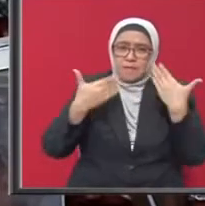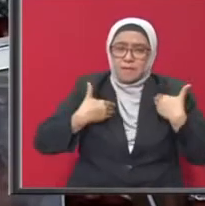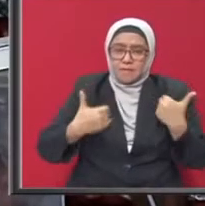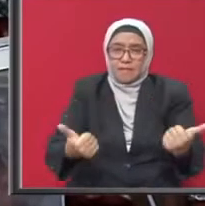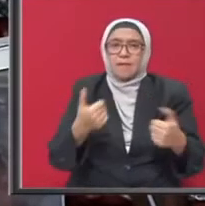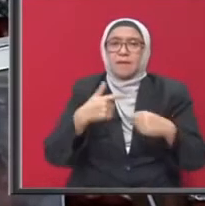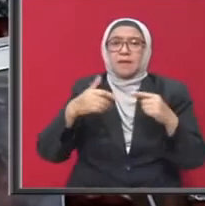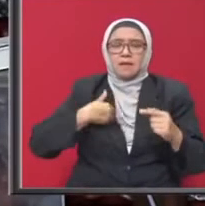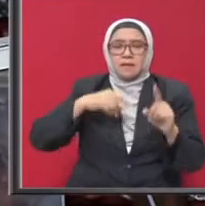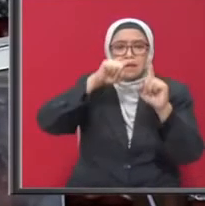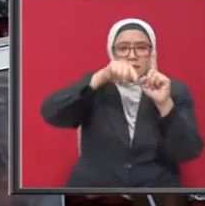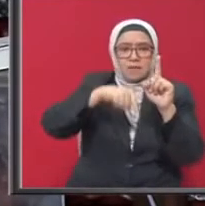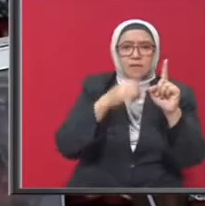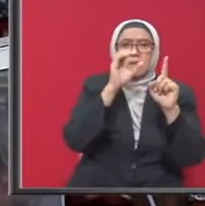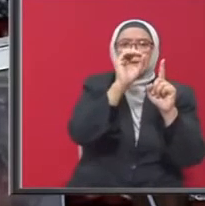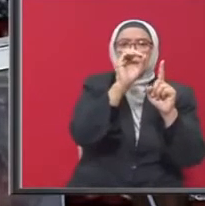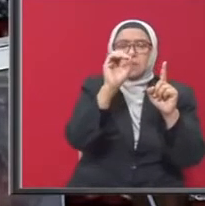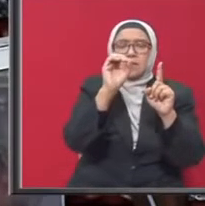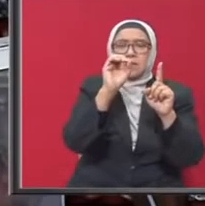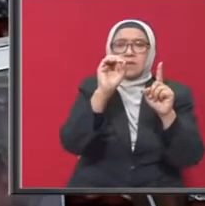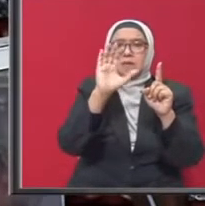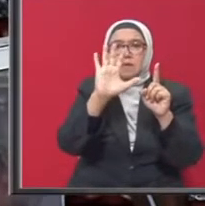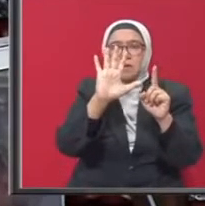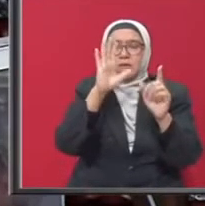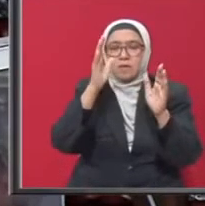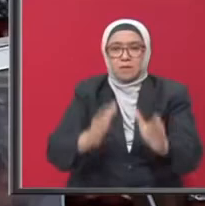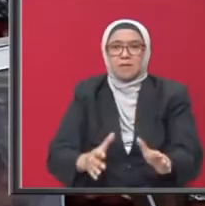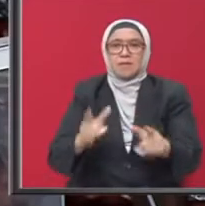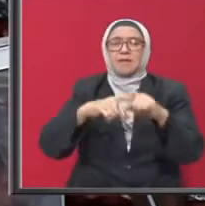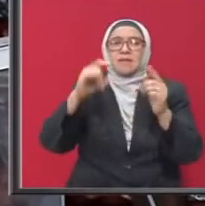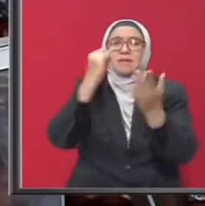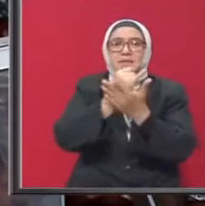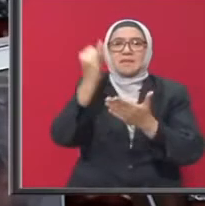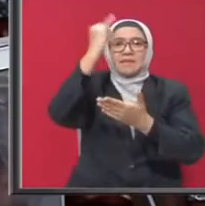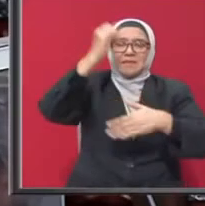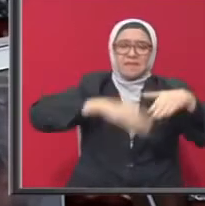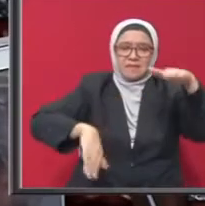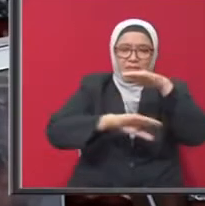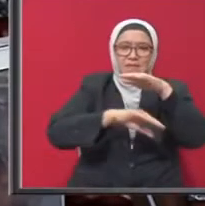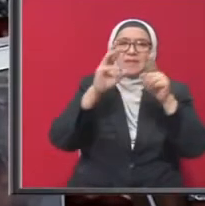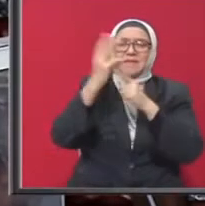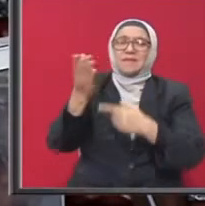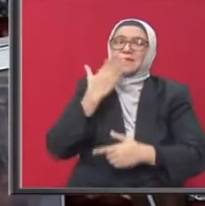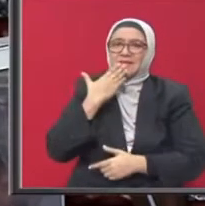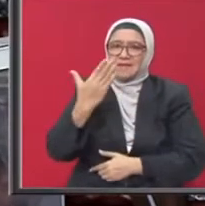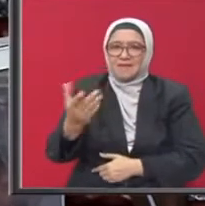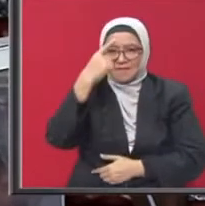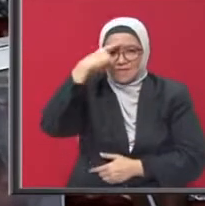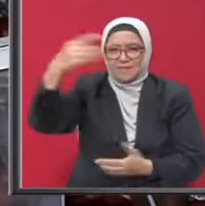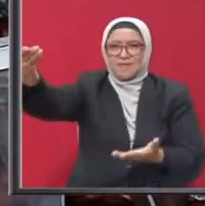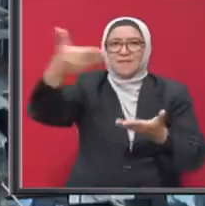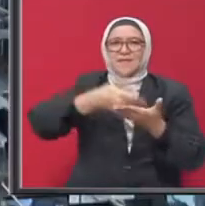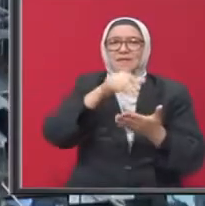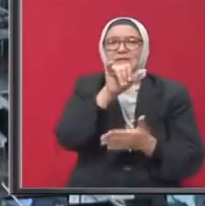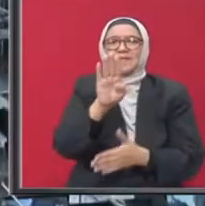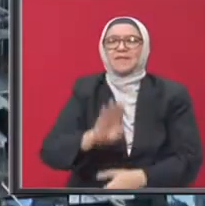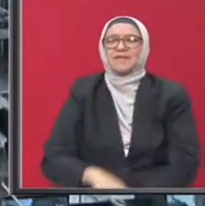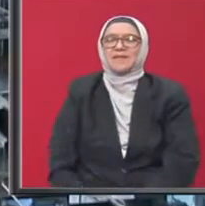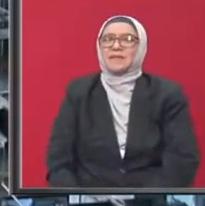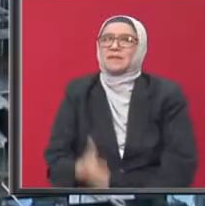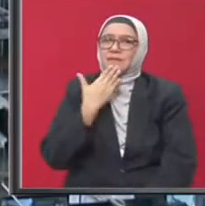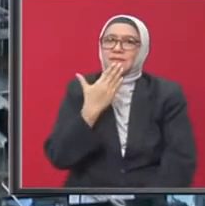1005 orang this di Ussy apa di bawah JKN cake ini Jadi terima kasih di atas cadangan format Kasih